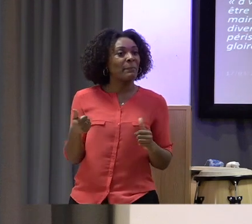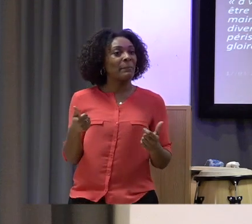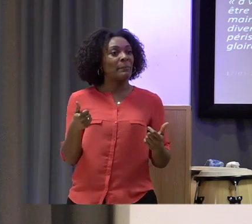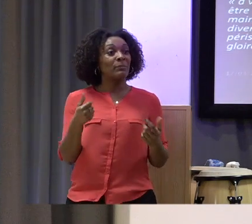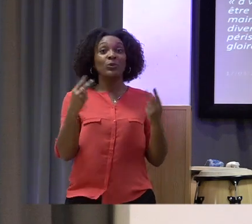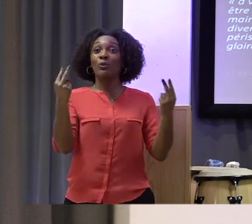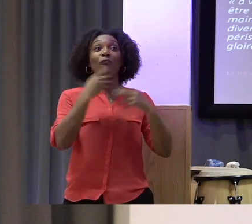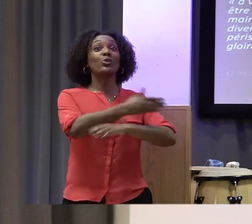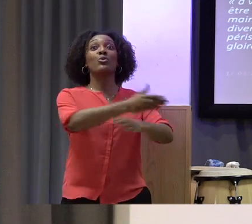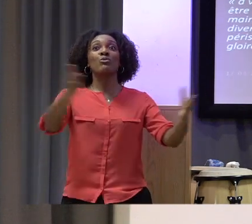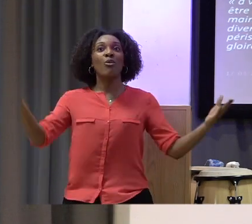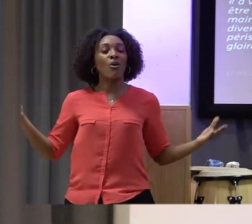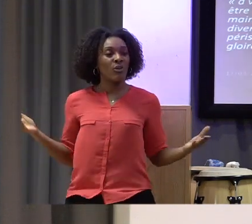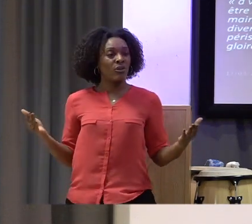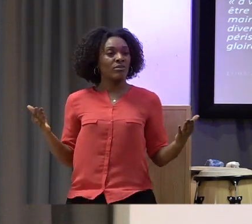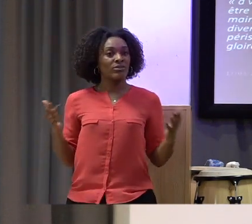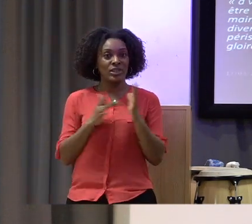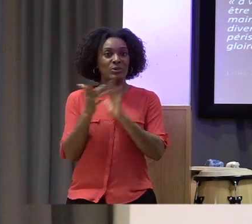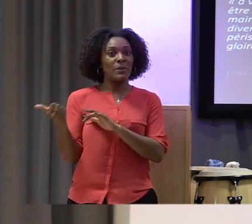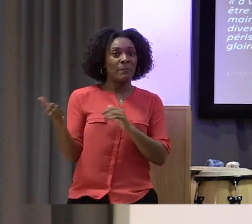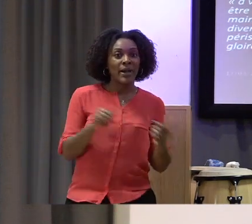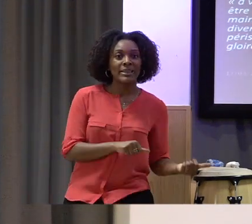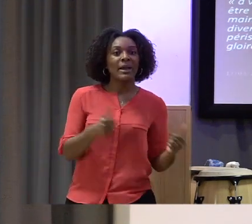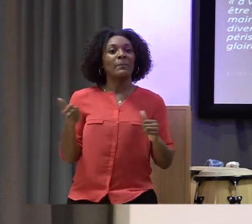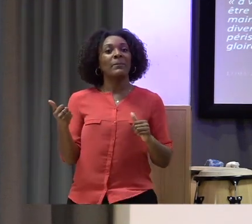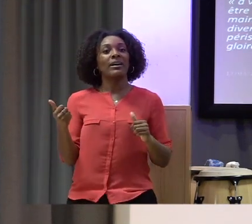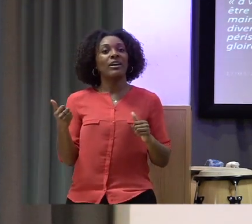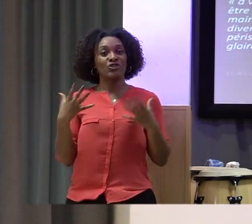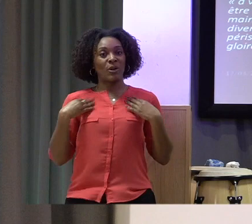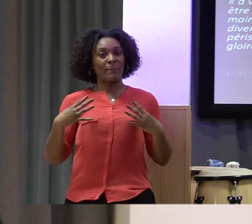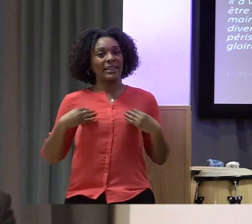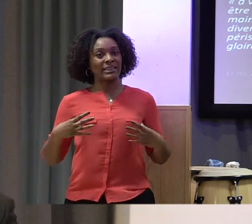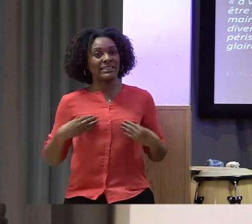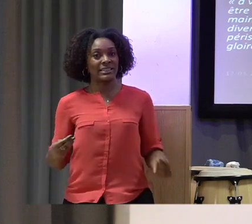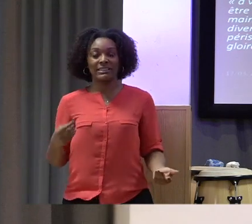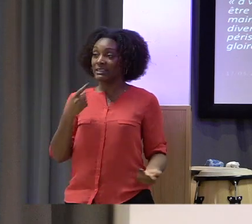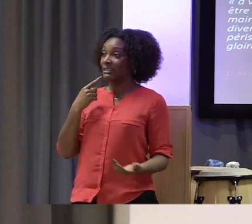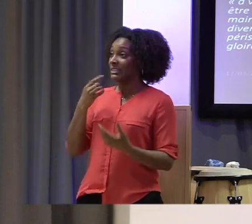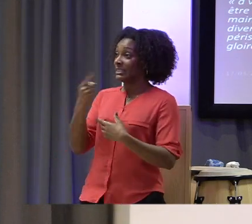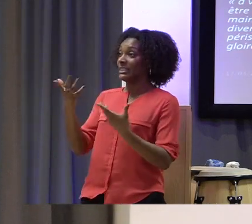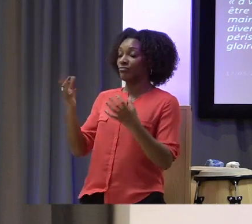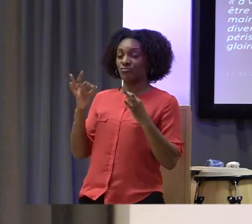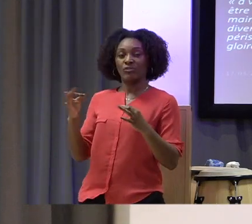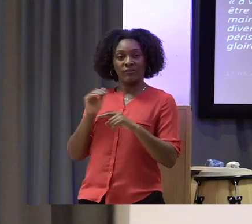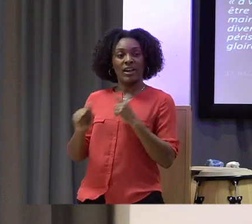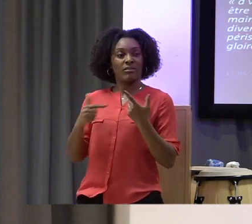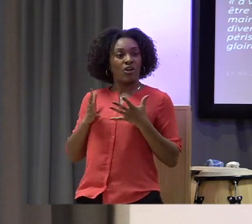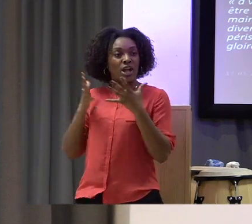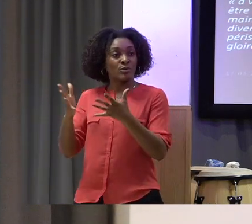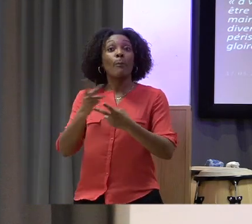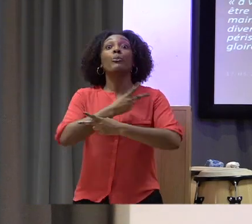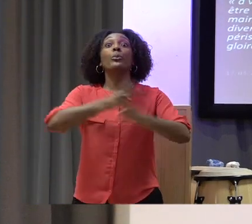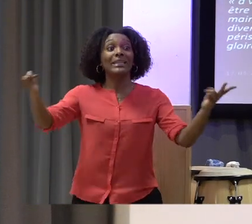solennellement ce qui est attendu. Lui-même le dira à Jean, faisant ce qu'il est considéré comme juste. Il vient de faire un engagement